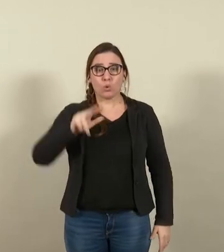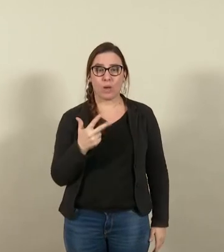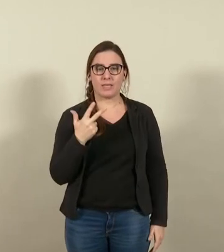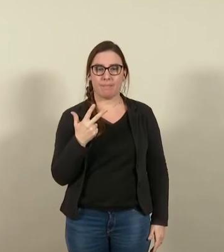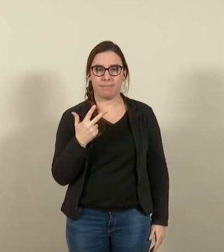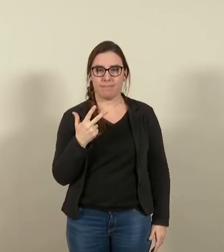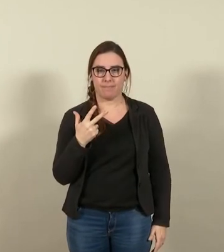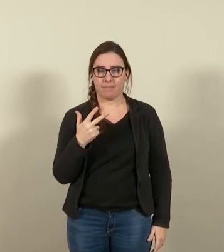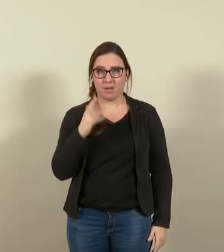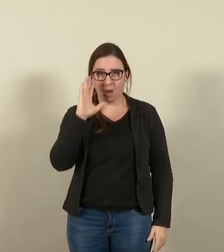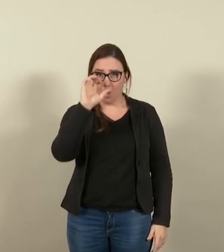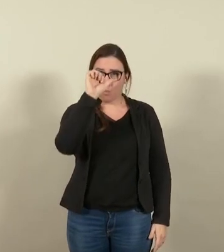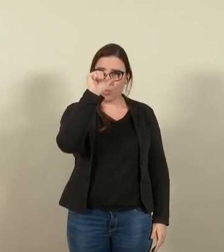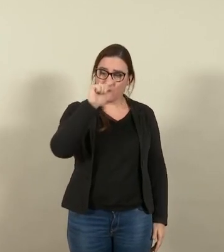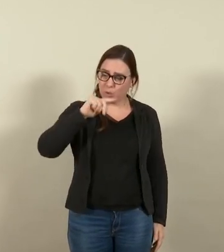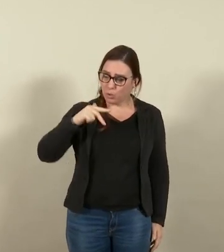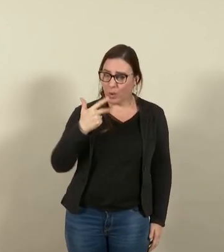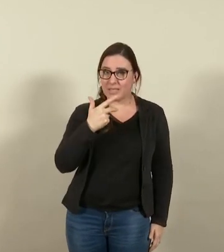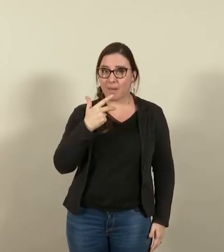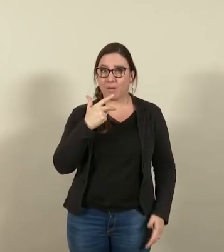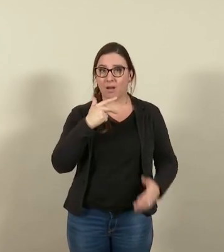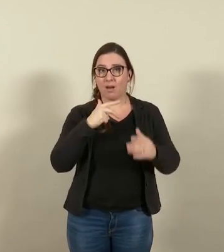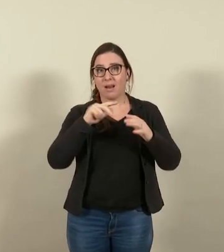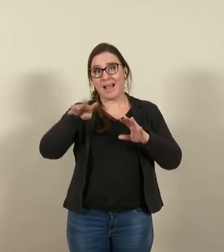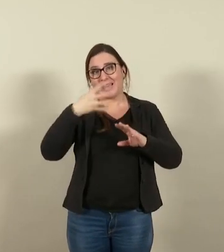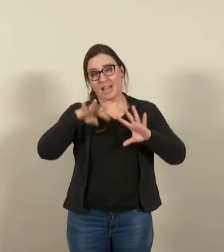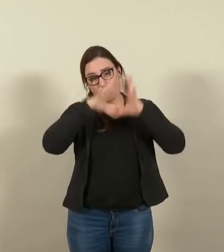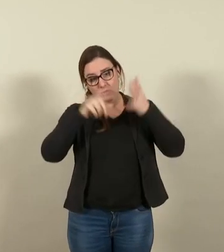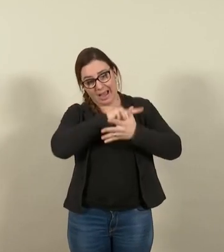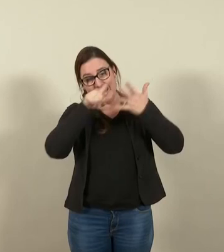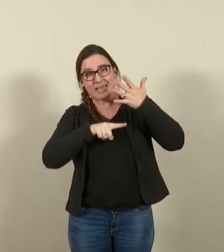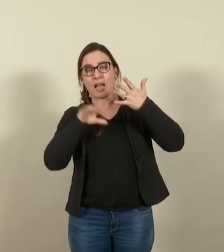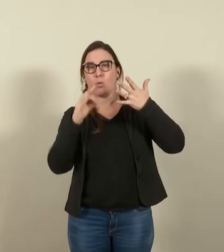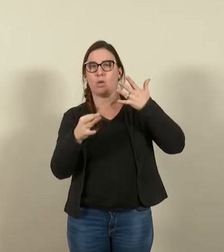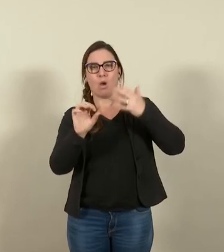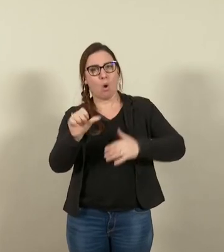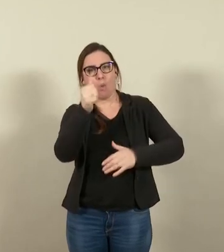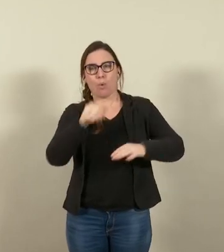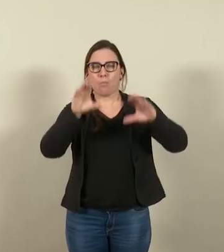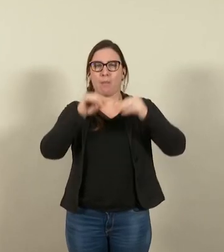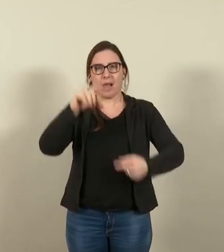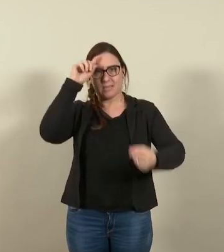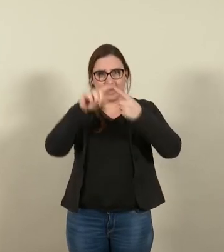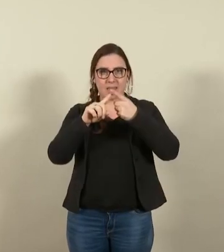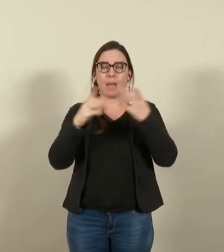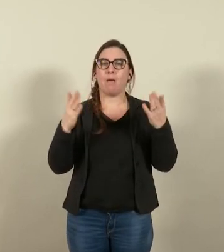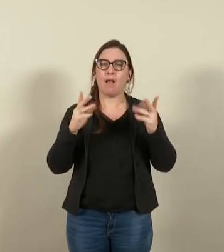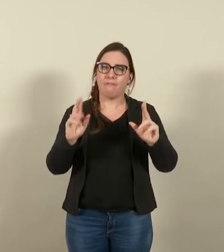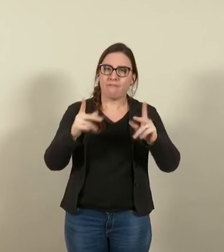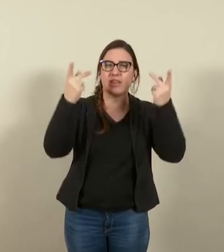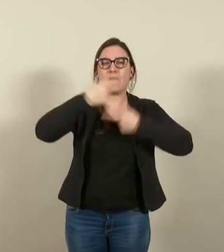arrive dans le trio de tête pour cinq items sur les 14 étudiés notamment en première place sur la thématique de la vitalité